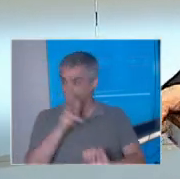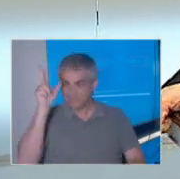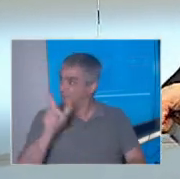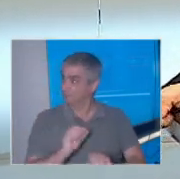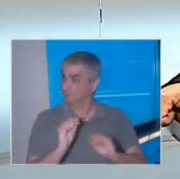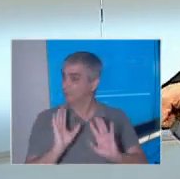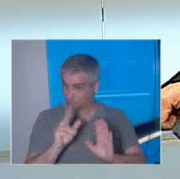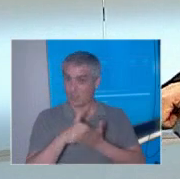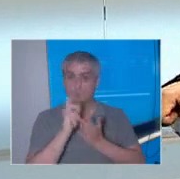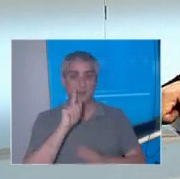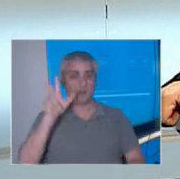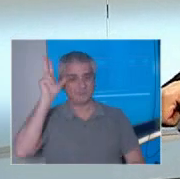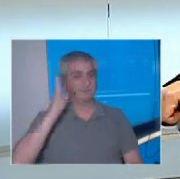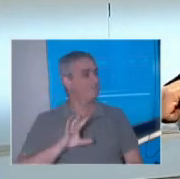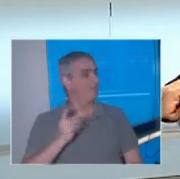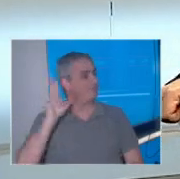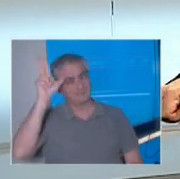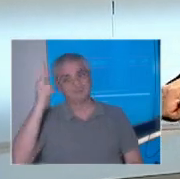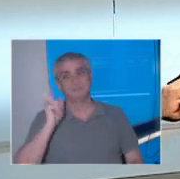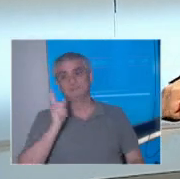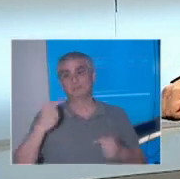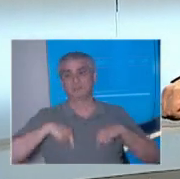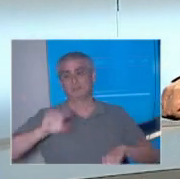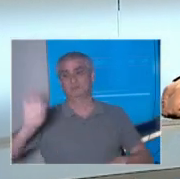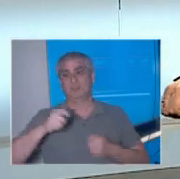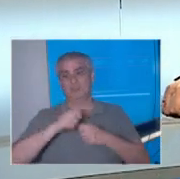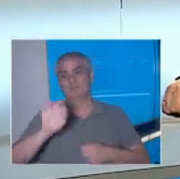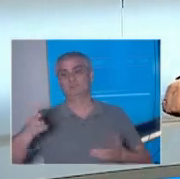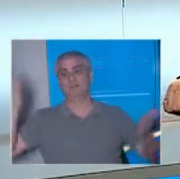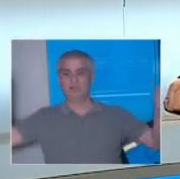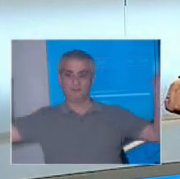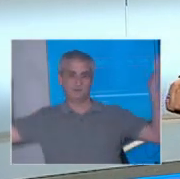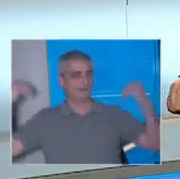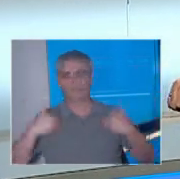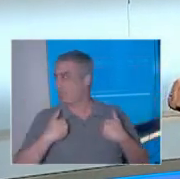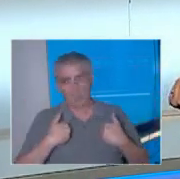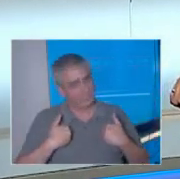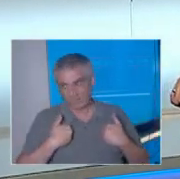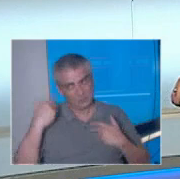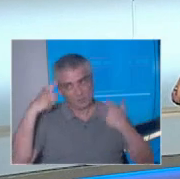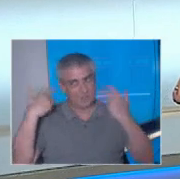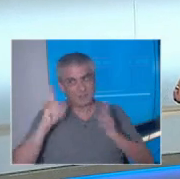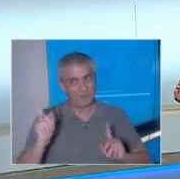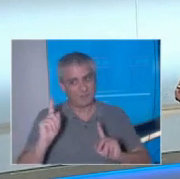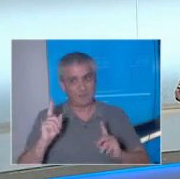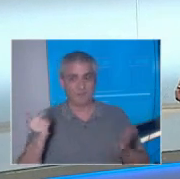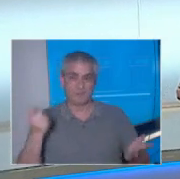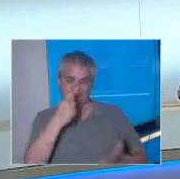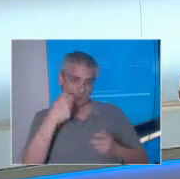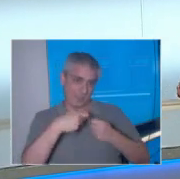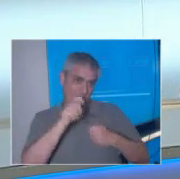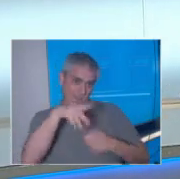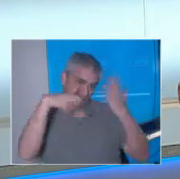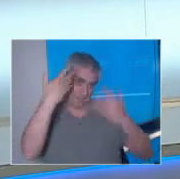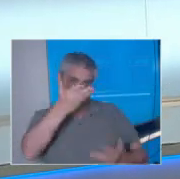זה בסדר, אפשר לקרוא לצבי. מה קורה לצבי? מה נעשה, זה היושב-ראש שלה, זה חבר שלה שהמפלגה קרה לצבי. כן, כן, כן. לא אנחנו התבלבלנו, במפלגה שלך